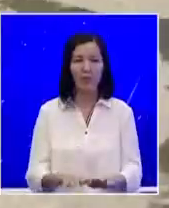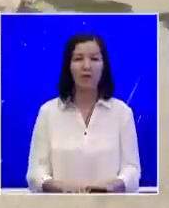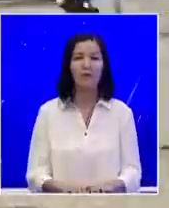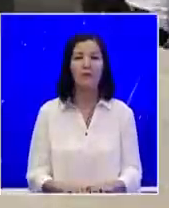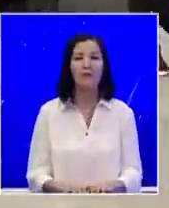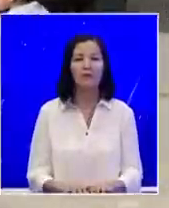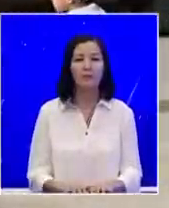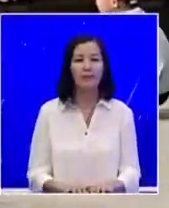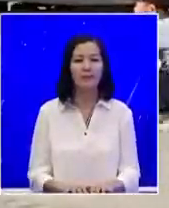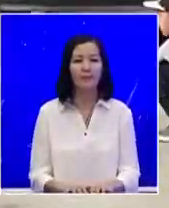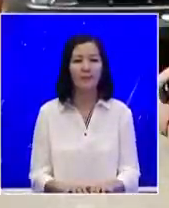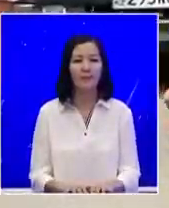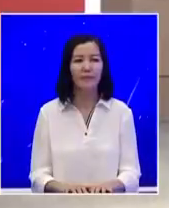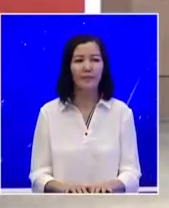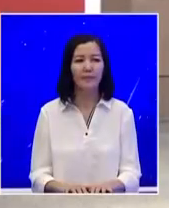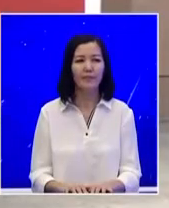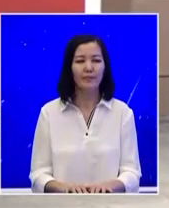удалось.